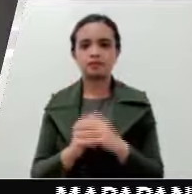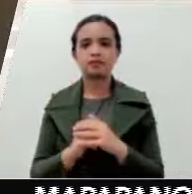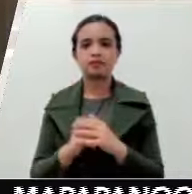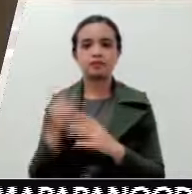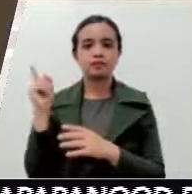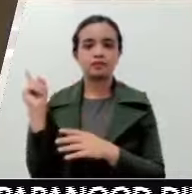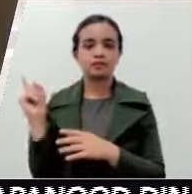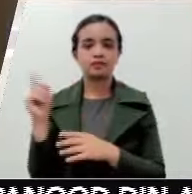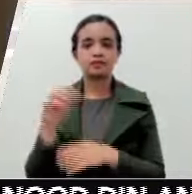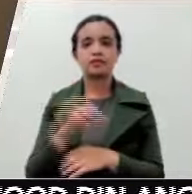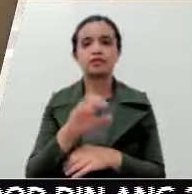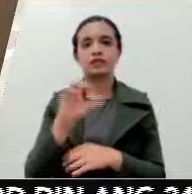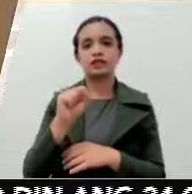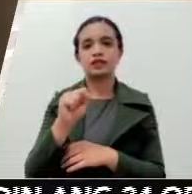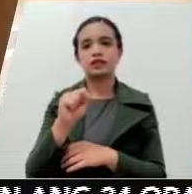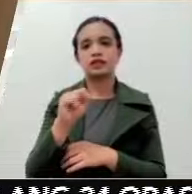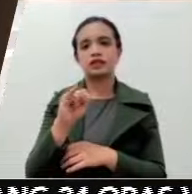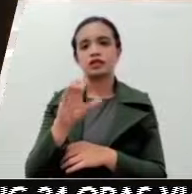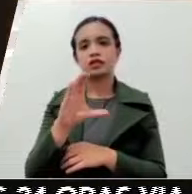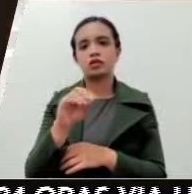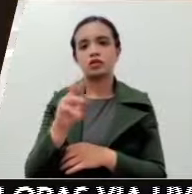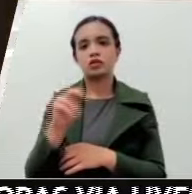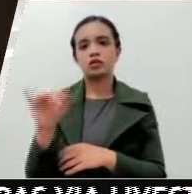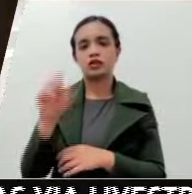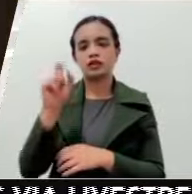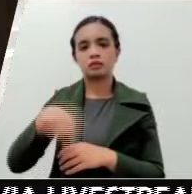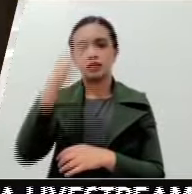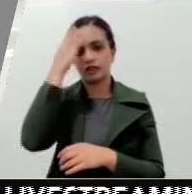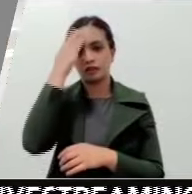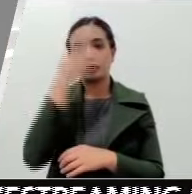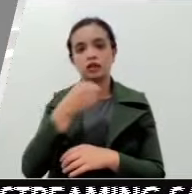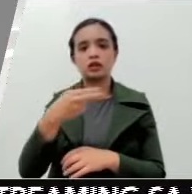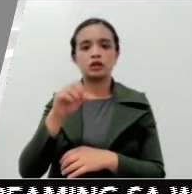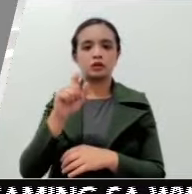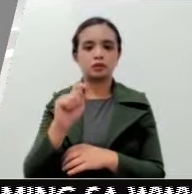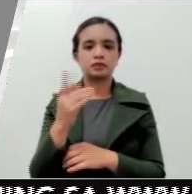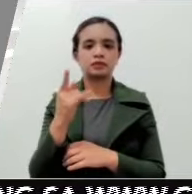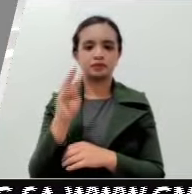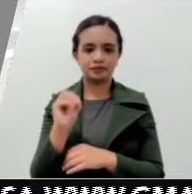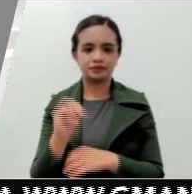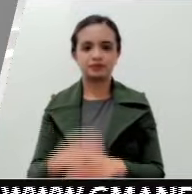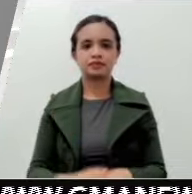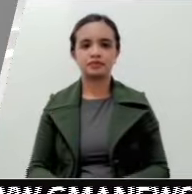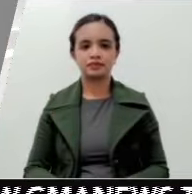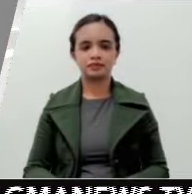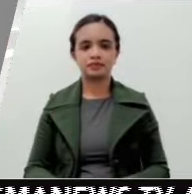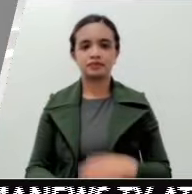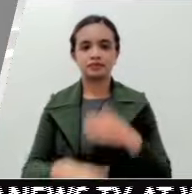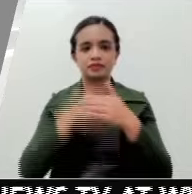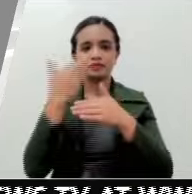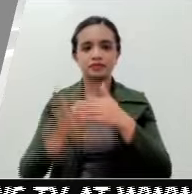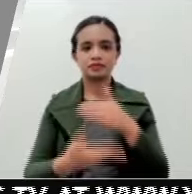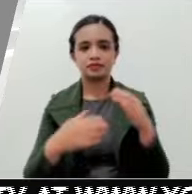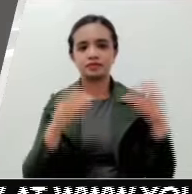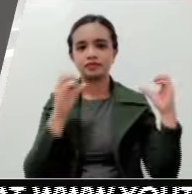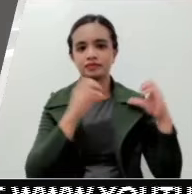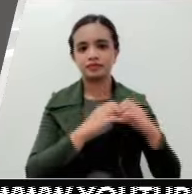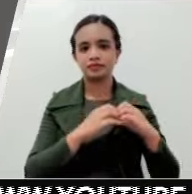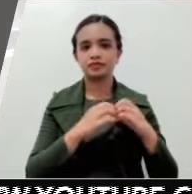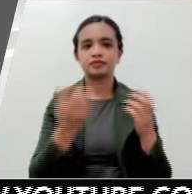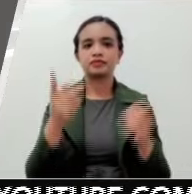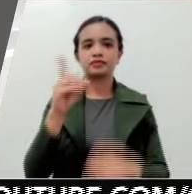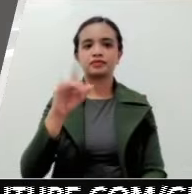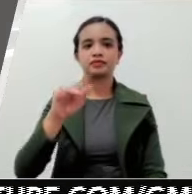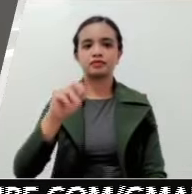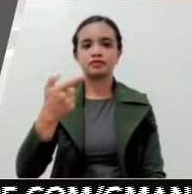Season at dapat alam mo host Kuya Kim Atienza. Idinaan naman ni Kapuso Primetime King Ding Dong Dante sa throwback